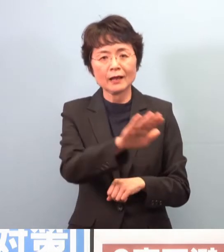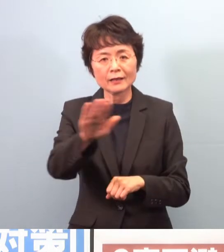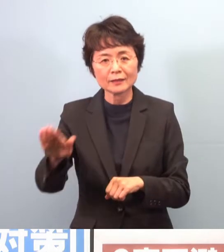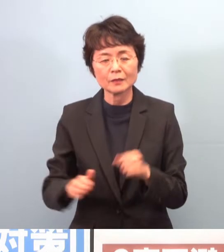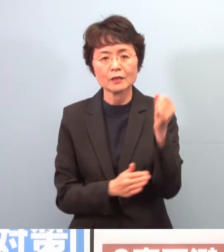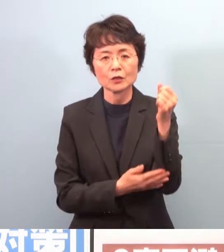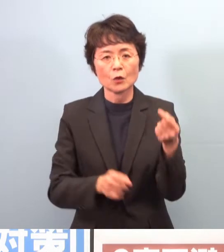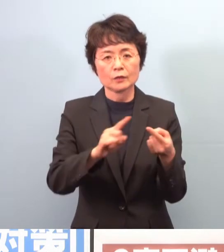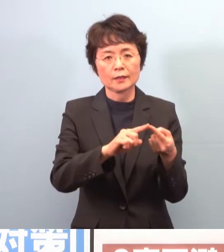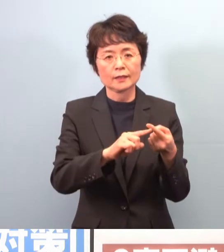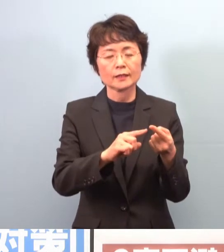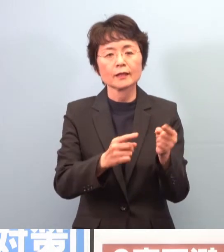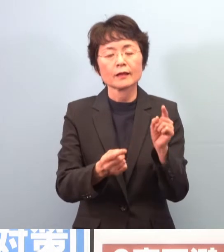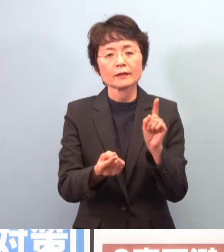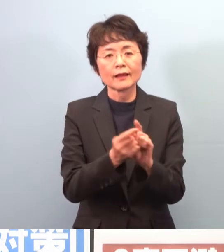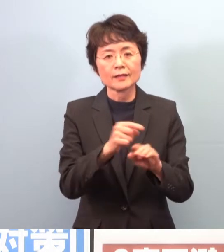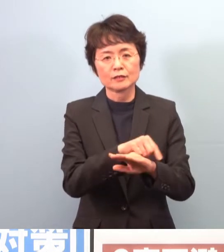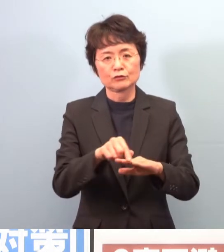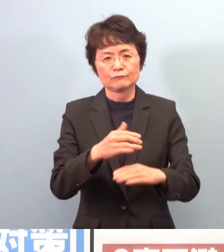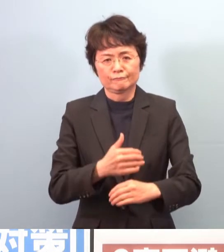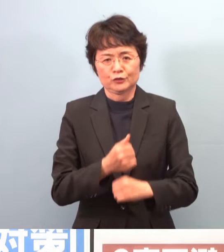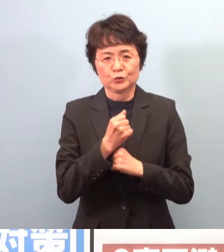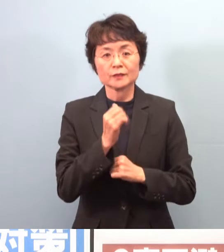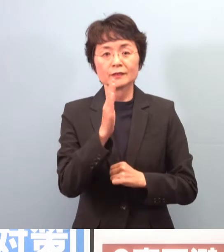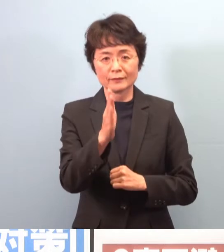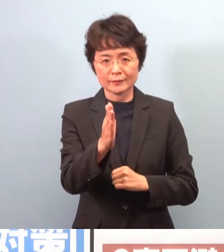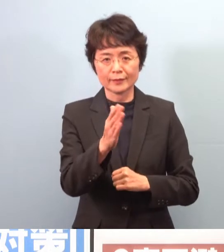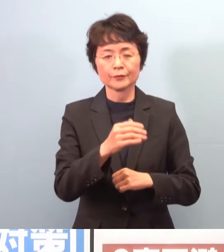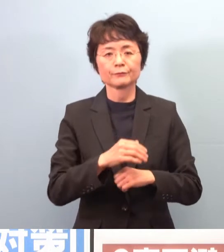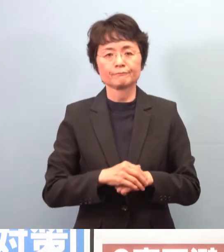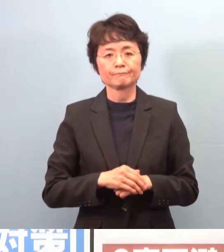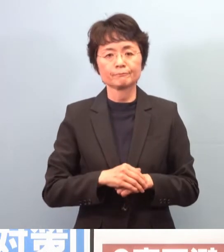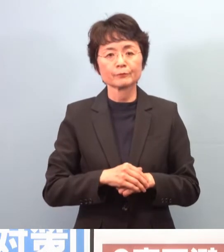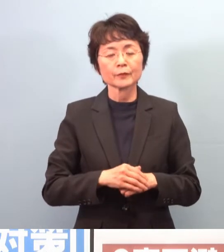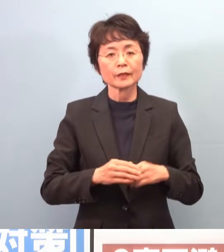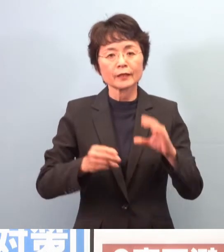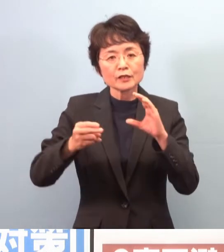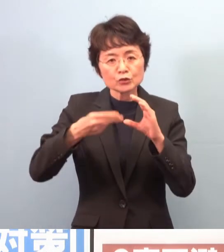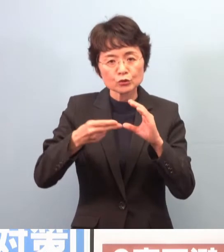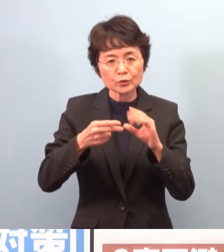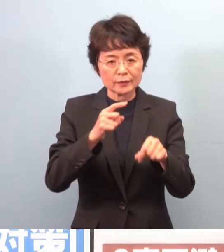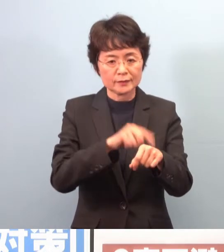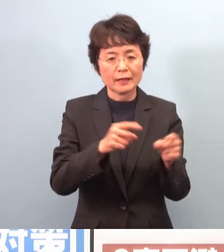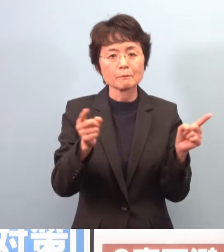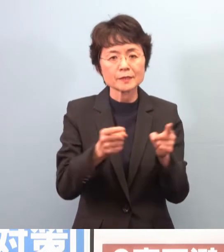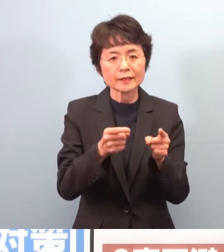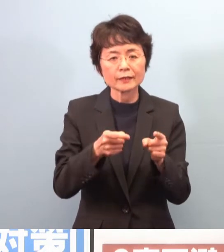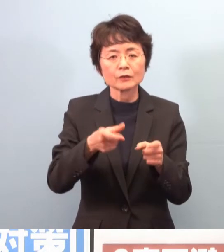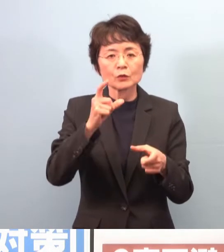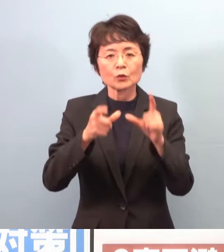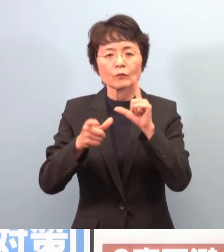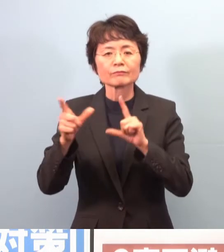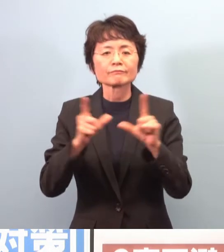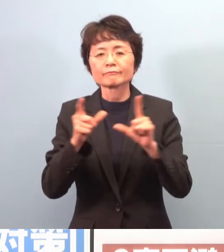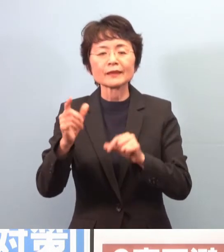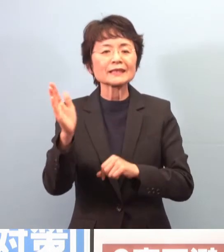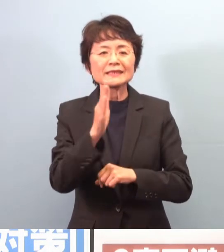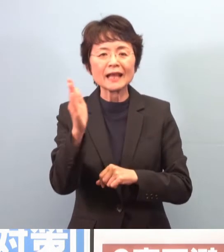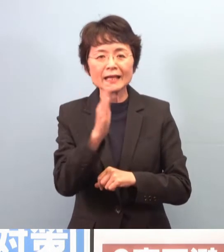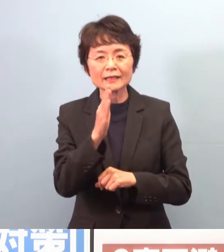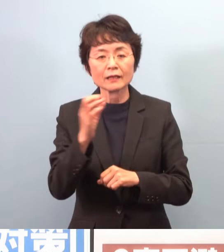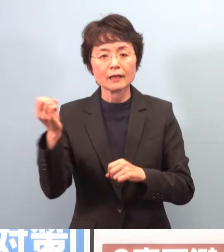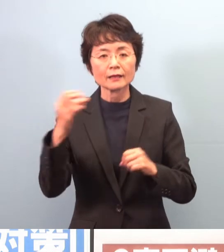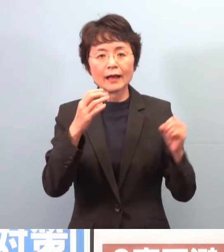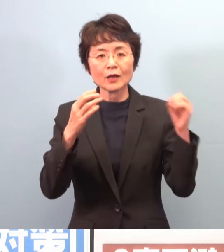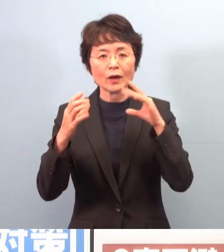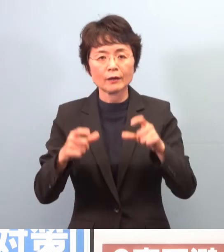には基本的な感染対策の徹底をお願いします。飲食の際は短時間で深酒、大声を